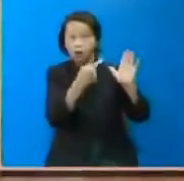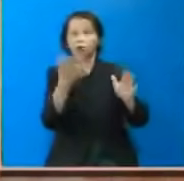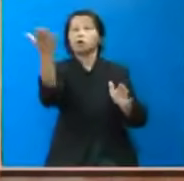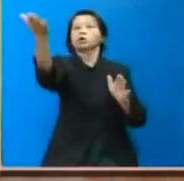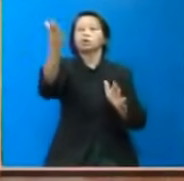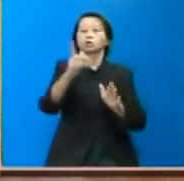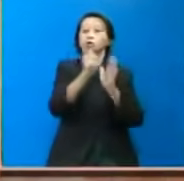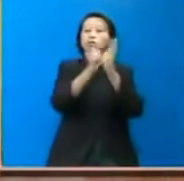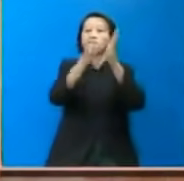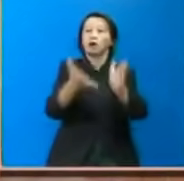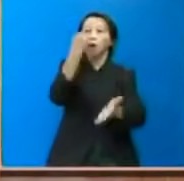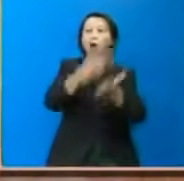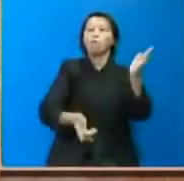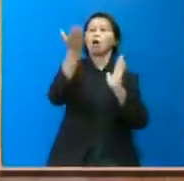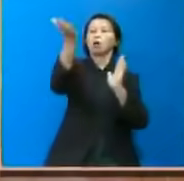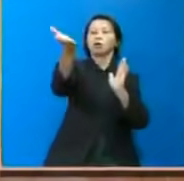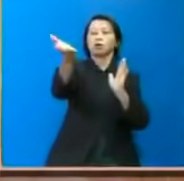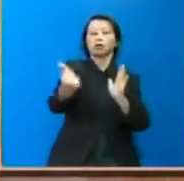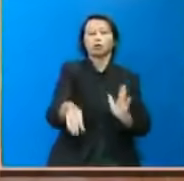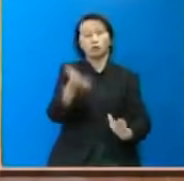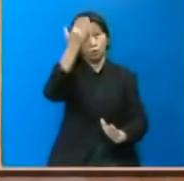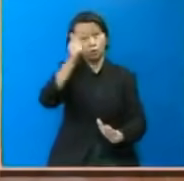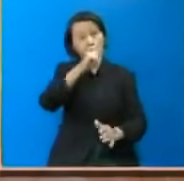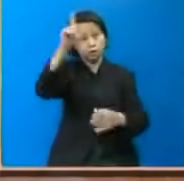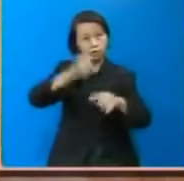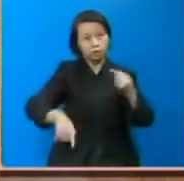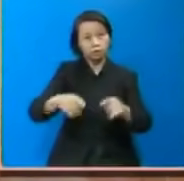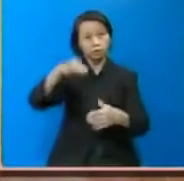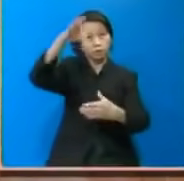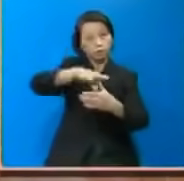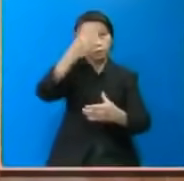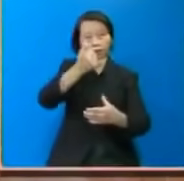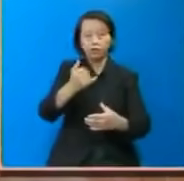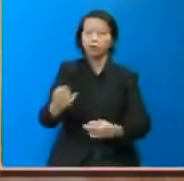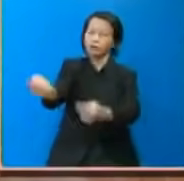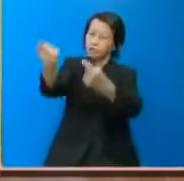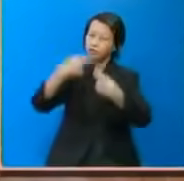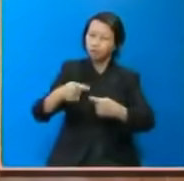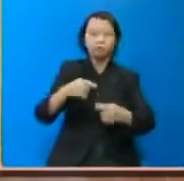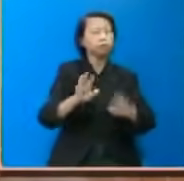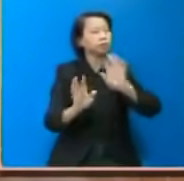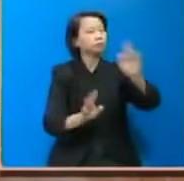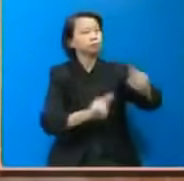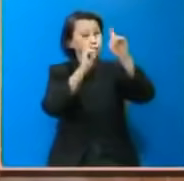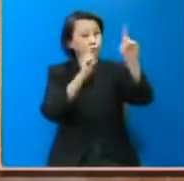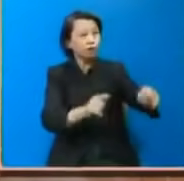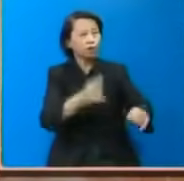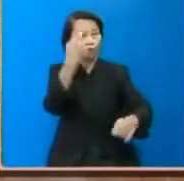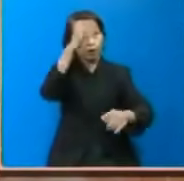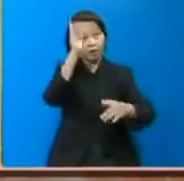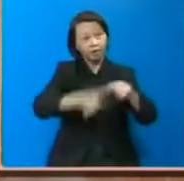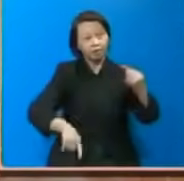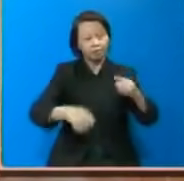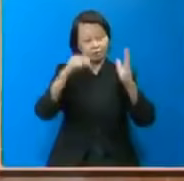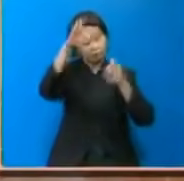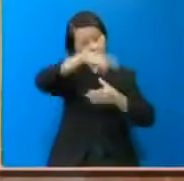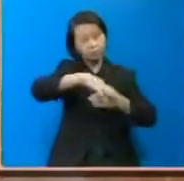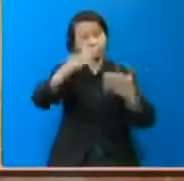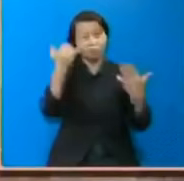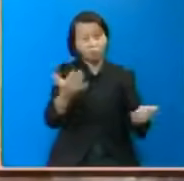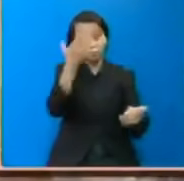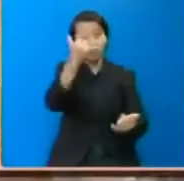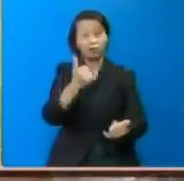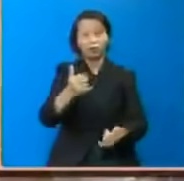you are? Kenapa tidak boleh undi? Jawab soalan itu. Itu soalan dia. Kenapa tidak boleh undi? Jangan main-main dengan perlembagaan.